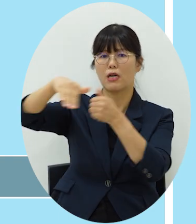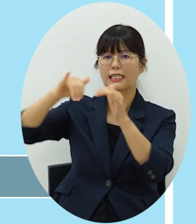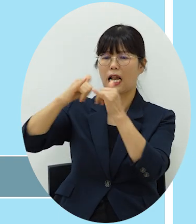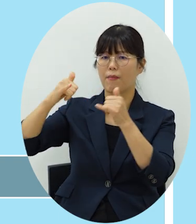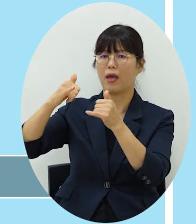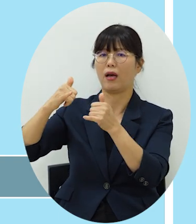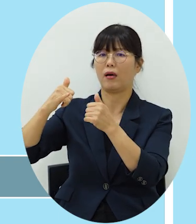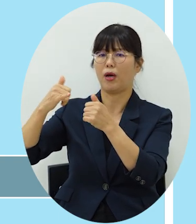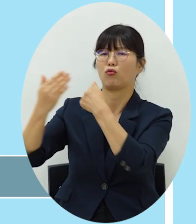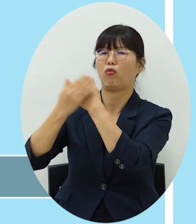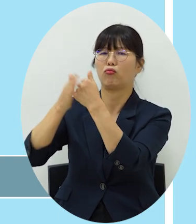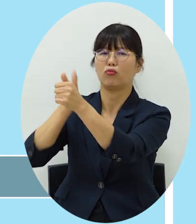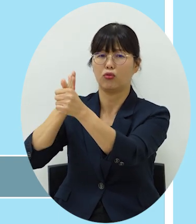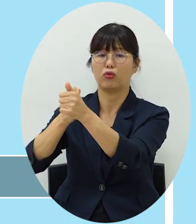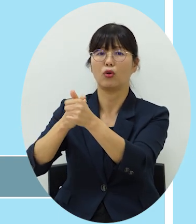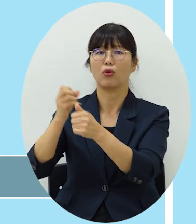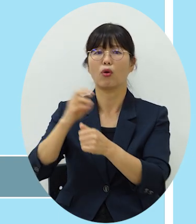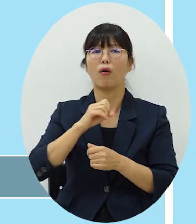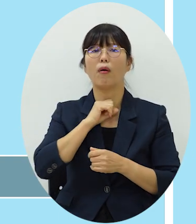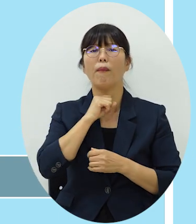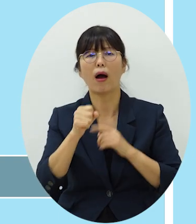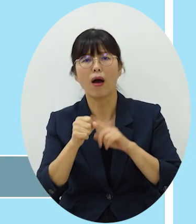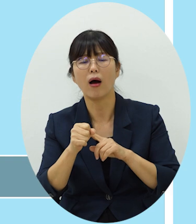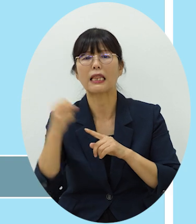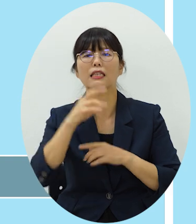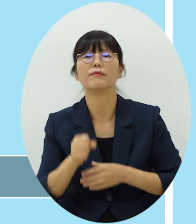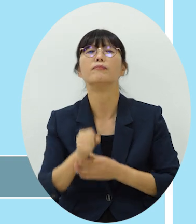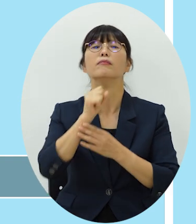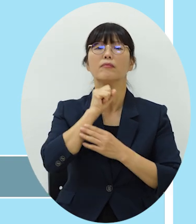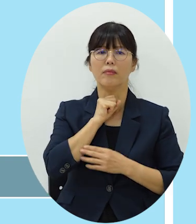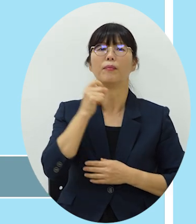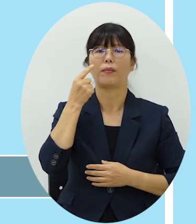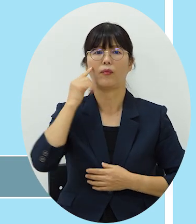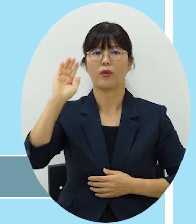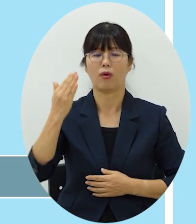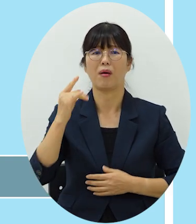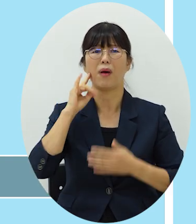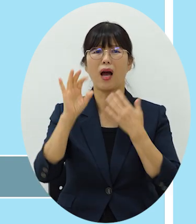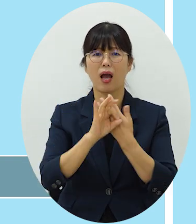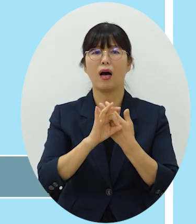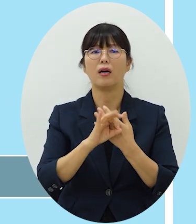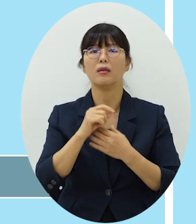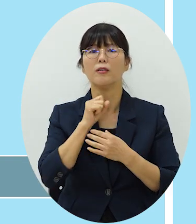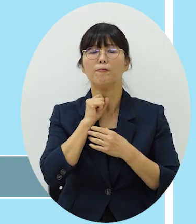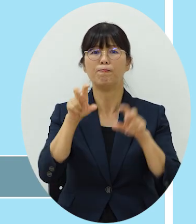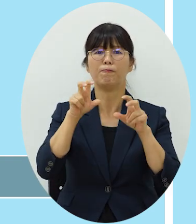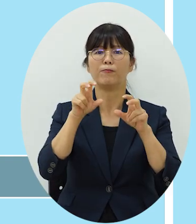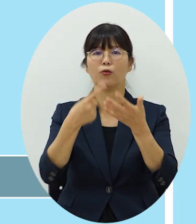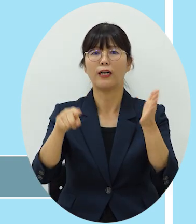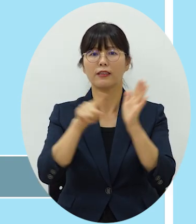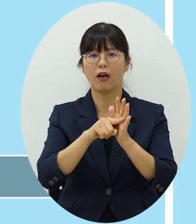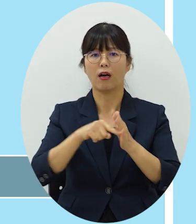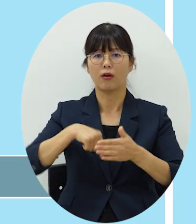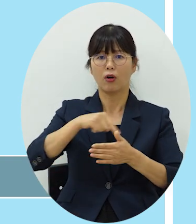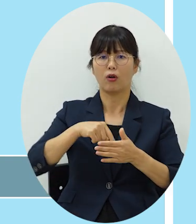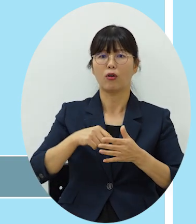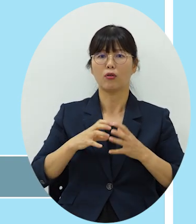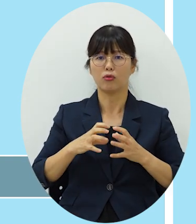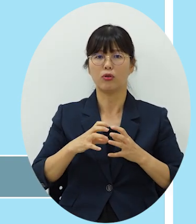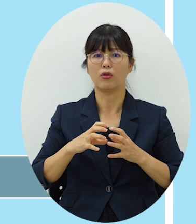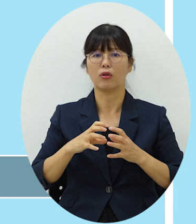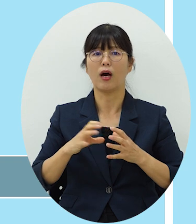도움을 요청합니다. 빠진 T튜브에 재삽입을 시도합니다. 만약 T튜브의 고정을 위해 풍선이 부풀어